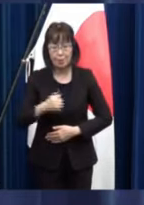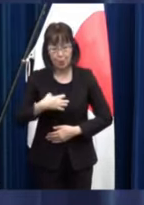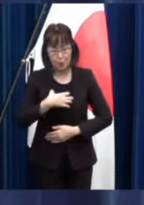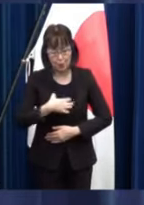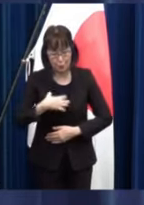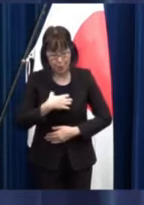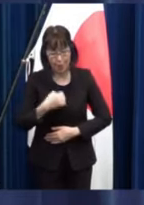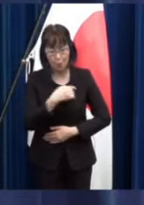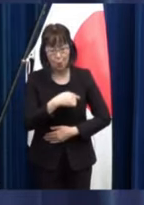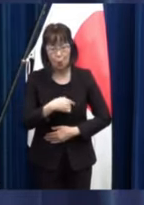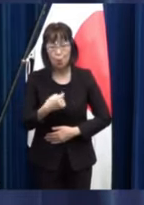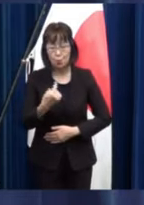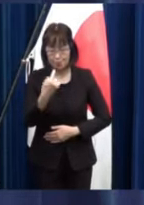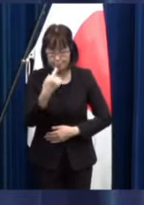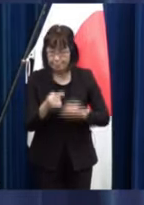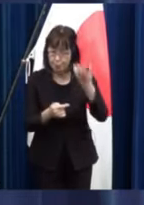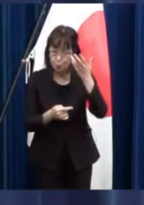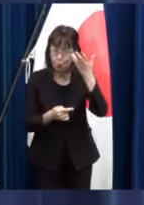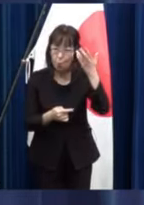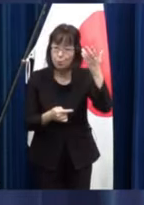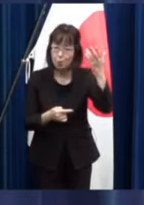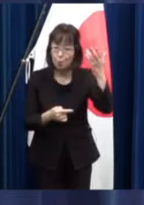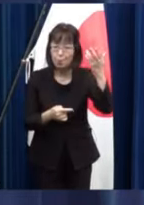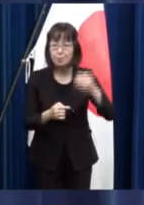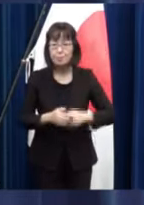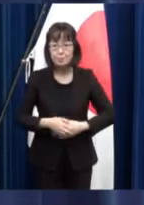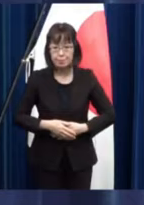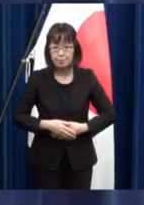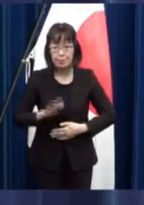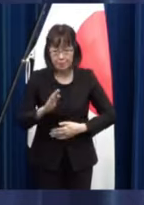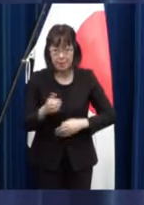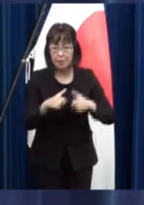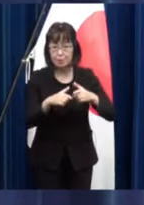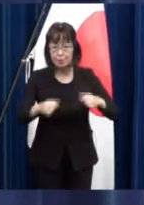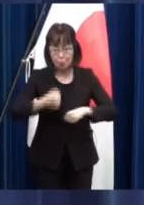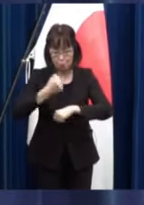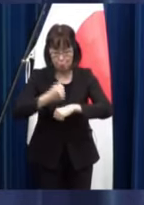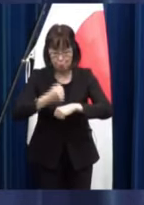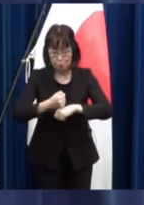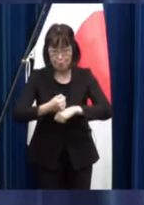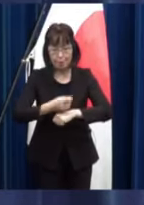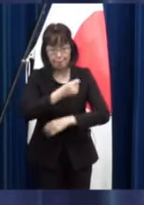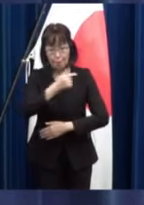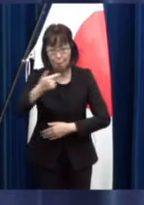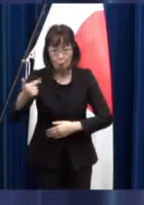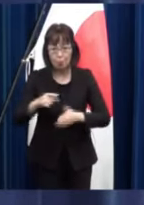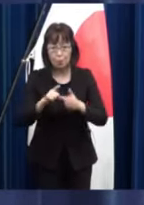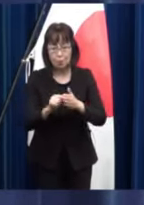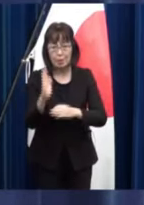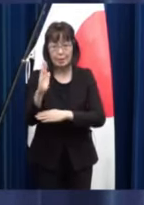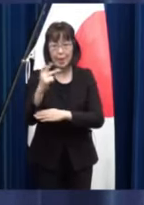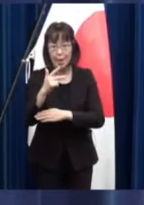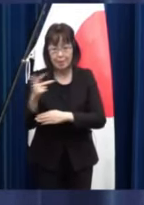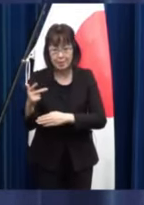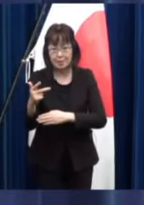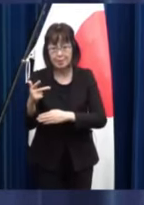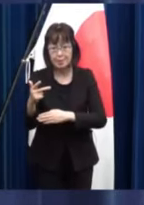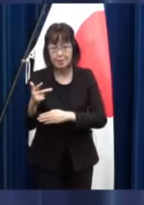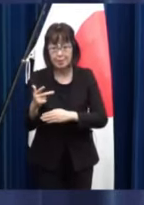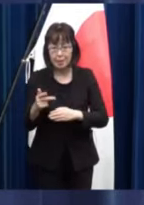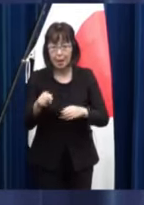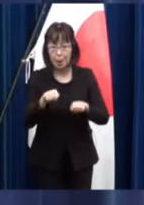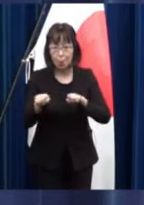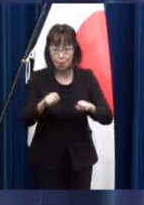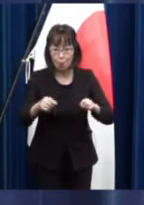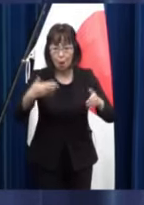たします。しかしこの国難にあたって政治の空白は決して